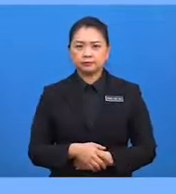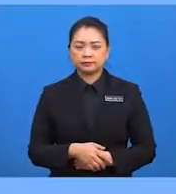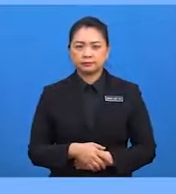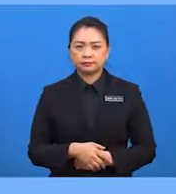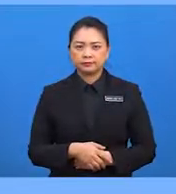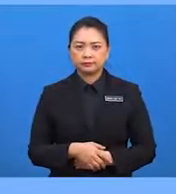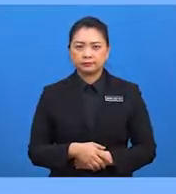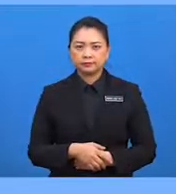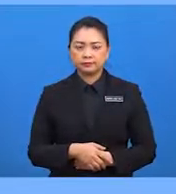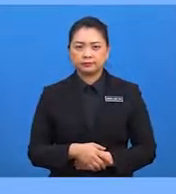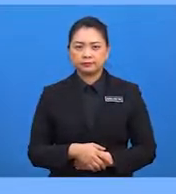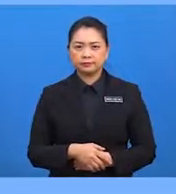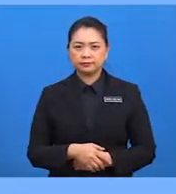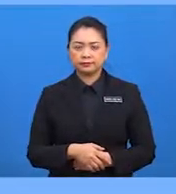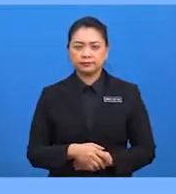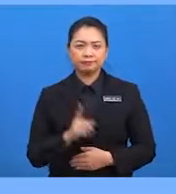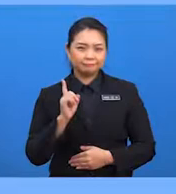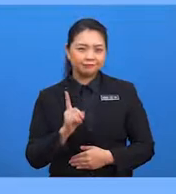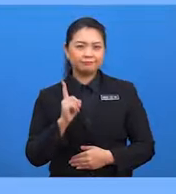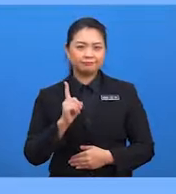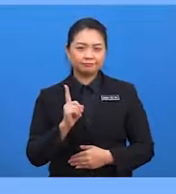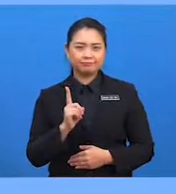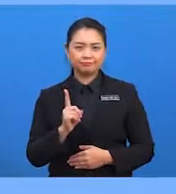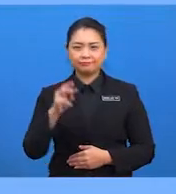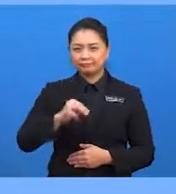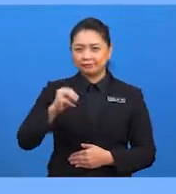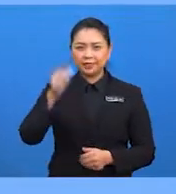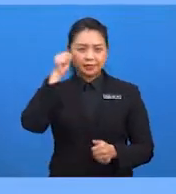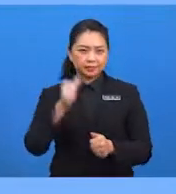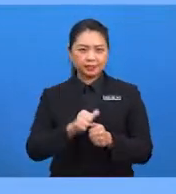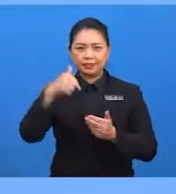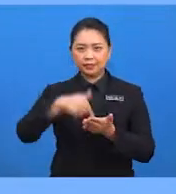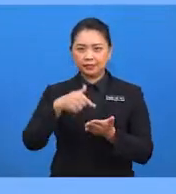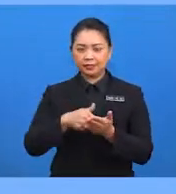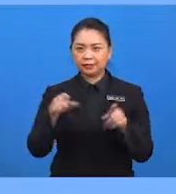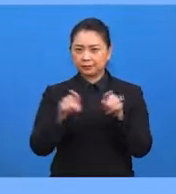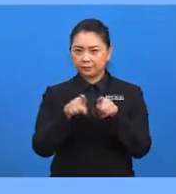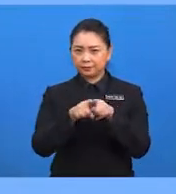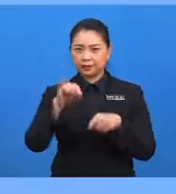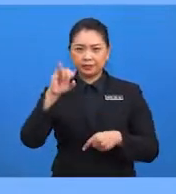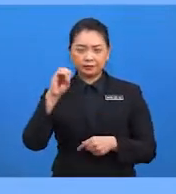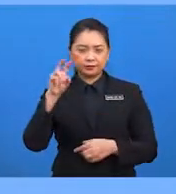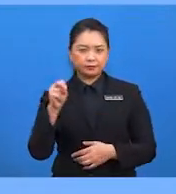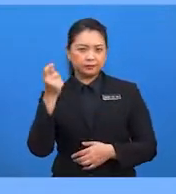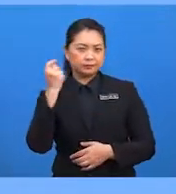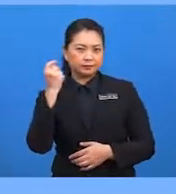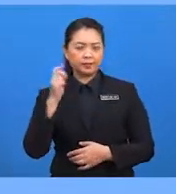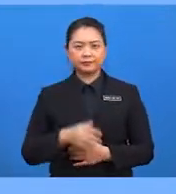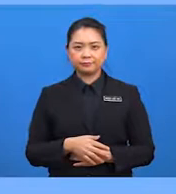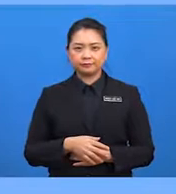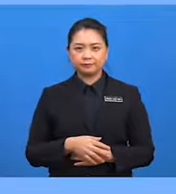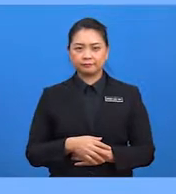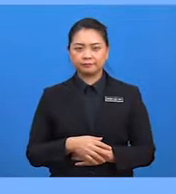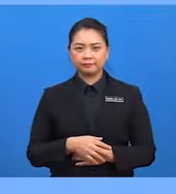HCl. Ha, murid-murid, ingat lagi tak pada persamaan ion?